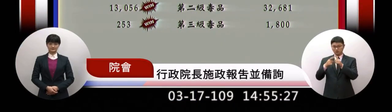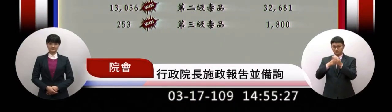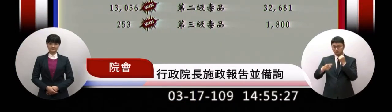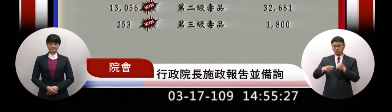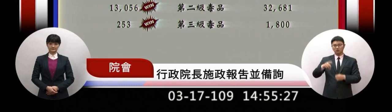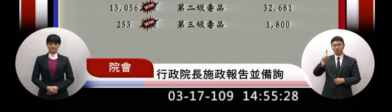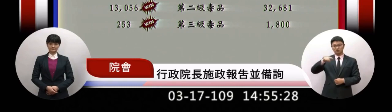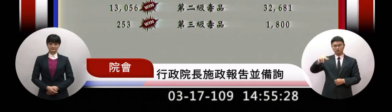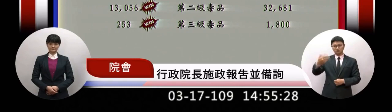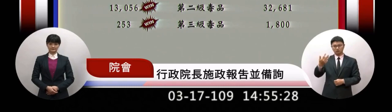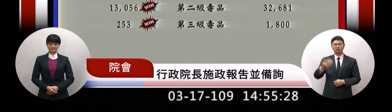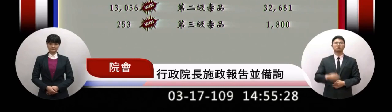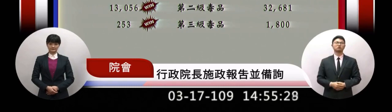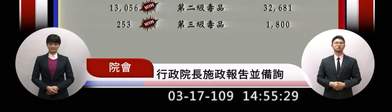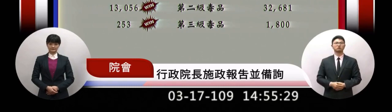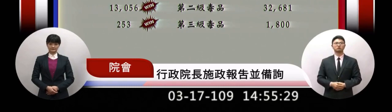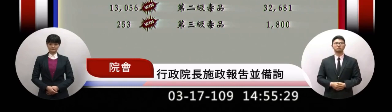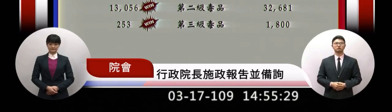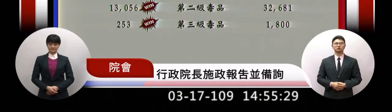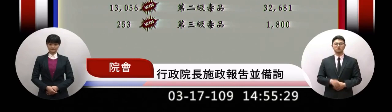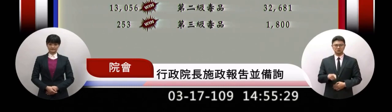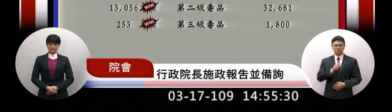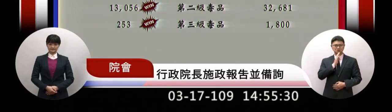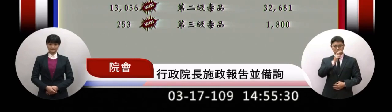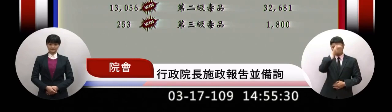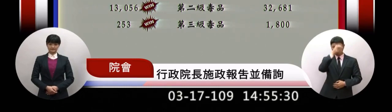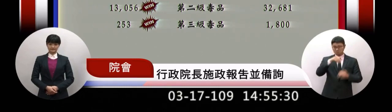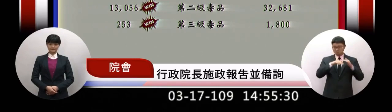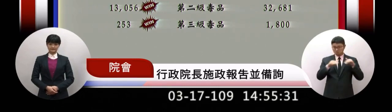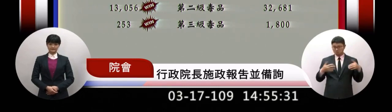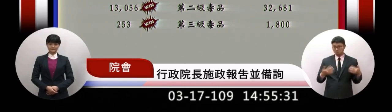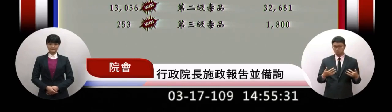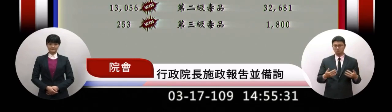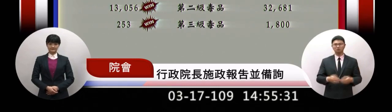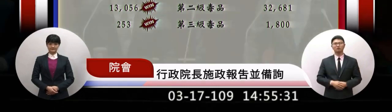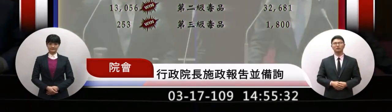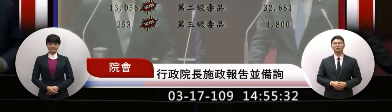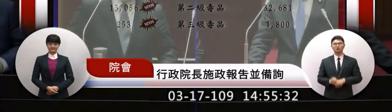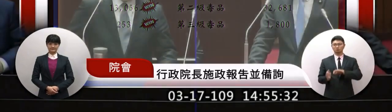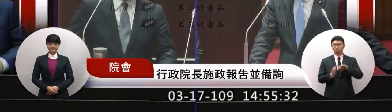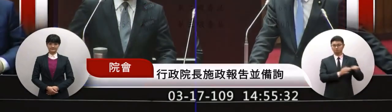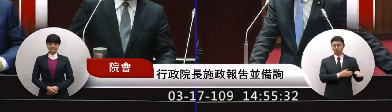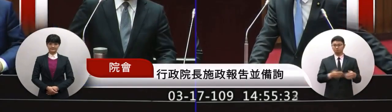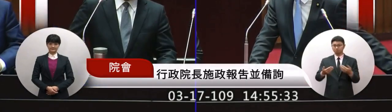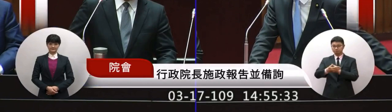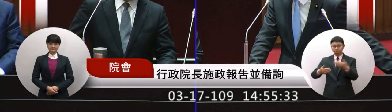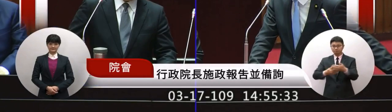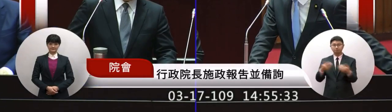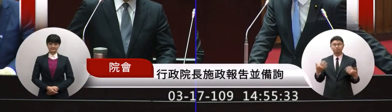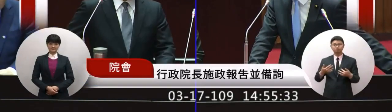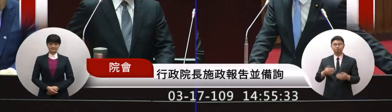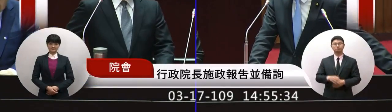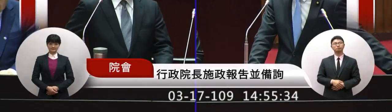1800人。这个是治安。我们再来看交通安全，交通安